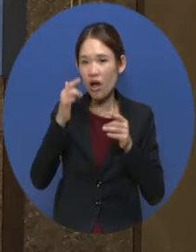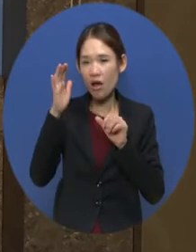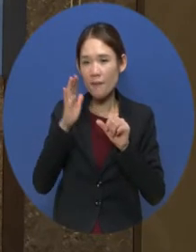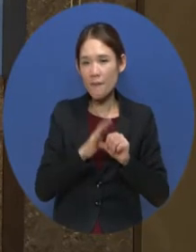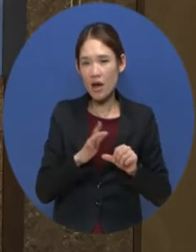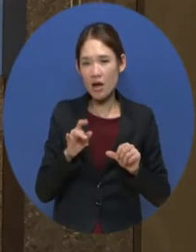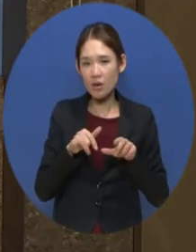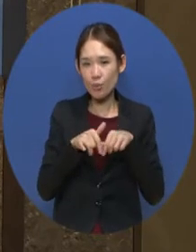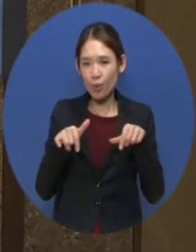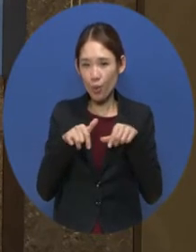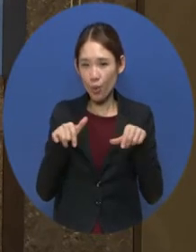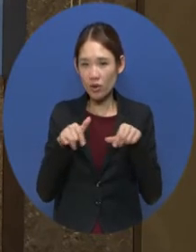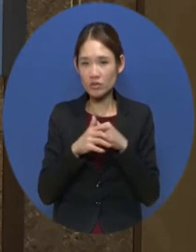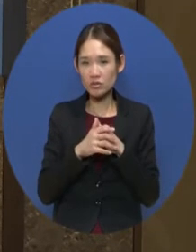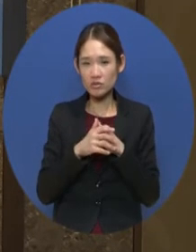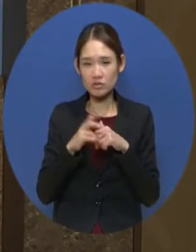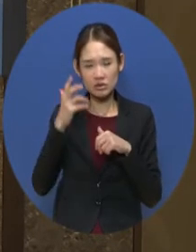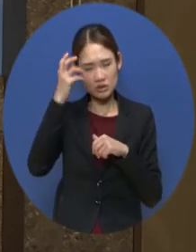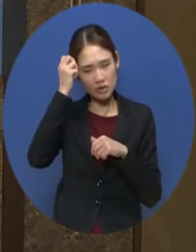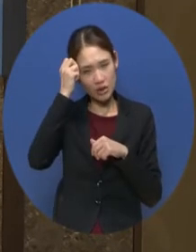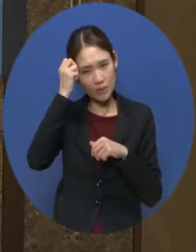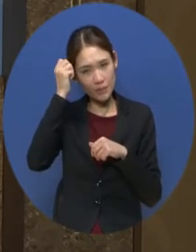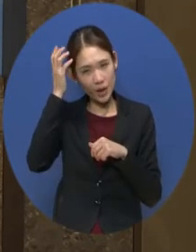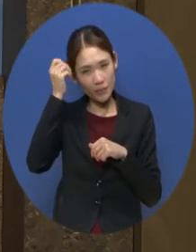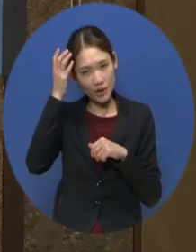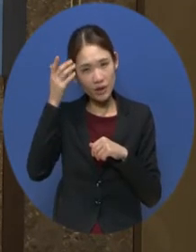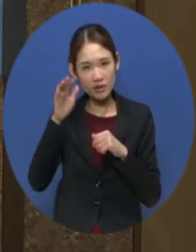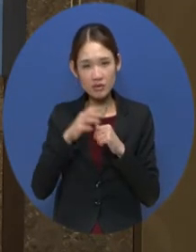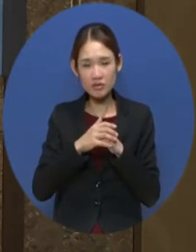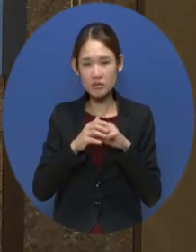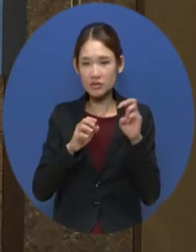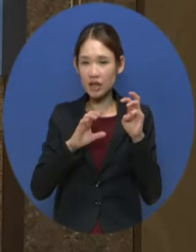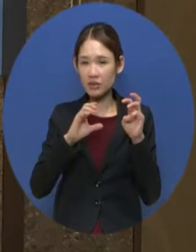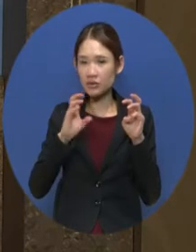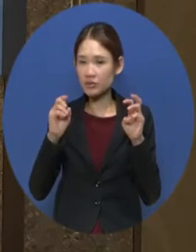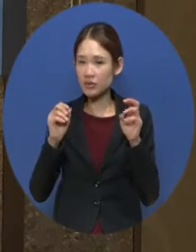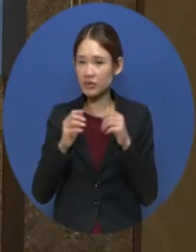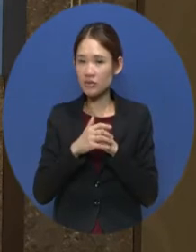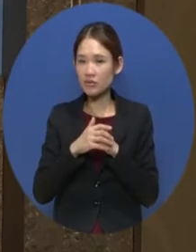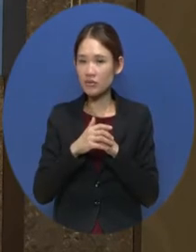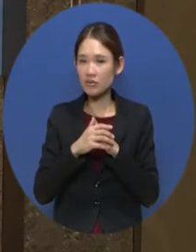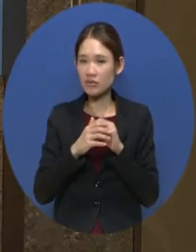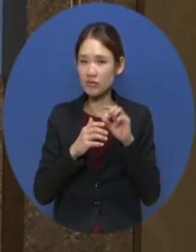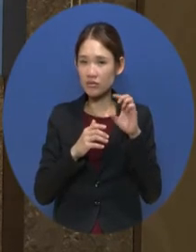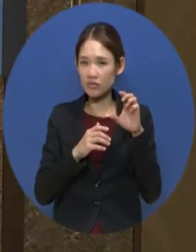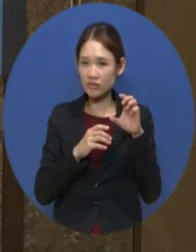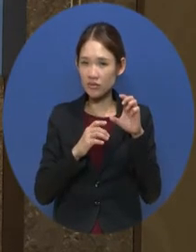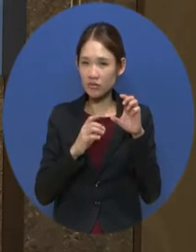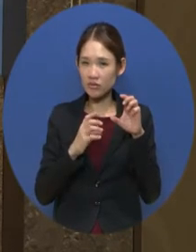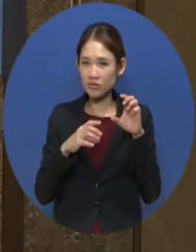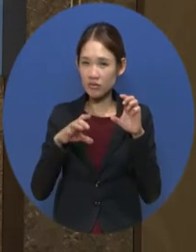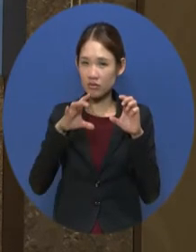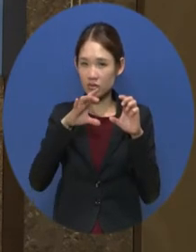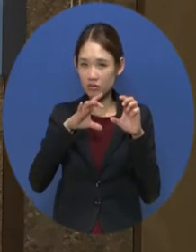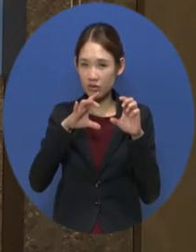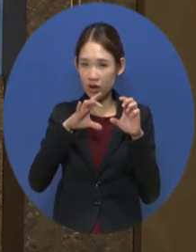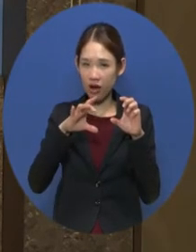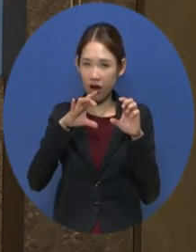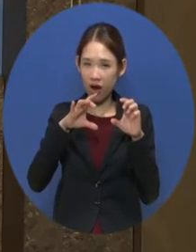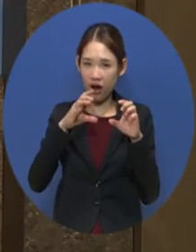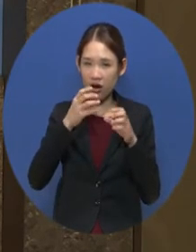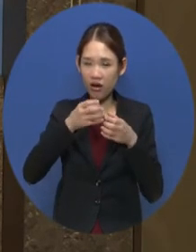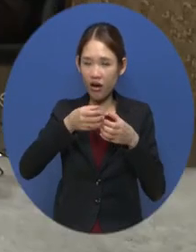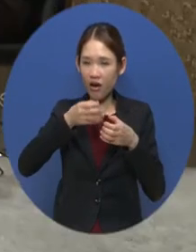조절이 보통 아이들에게 뭐 지금 기억은 잘안 나요. 30cc를 먹여야 된다면은 이 정도는 먹여야 되지 않을까 해서 컵을